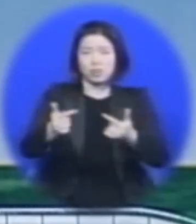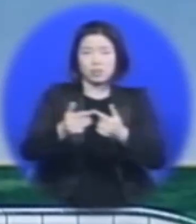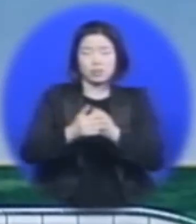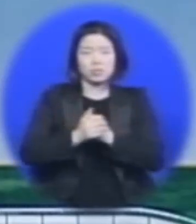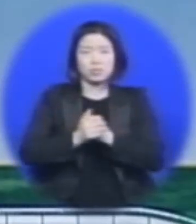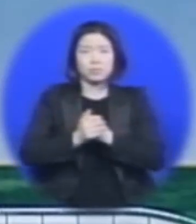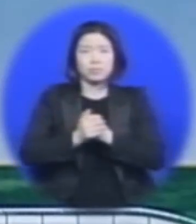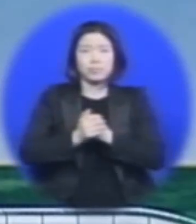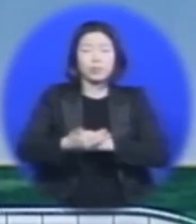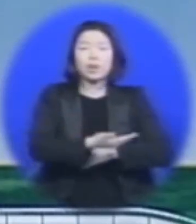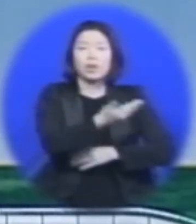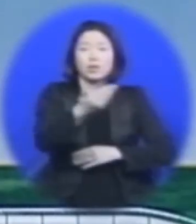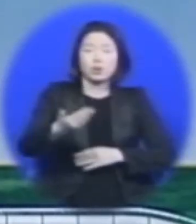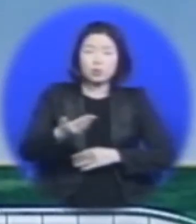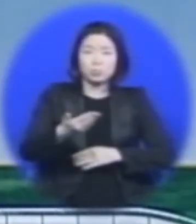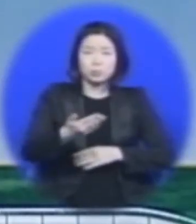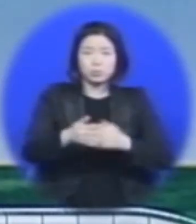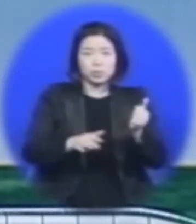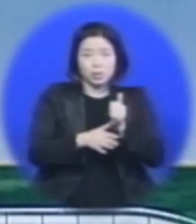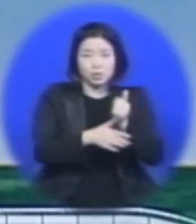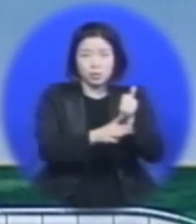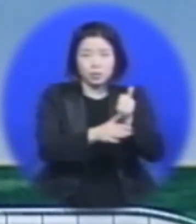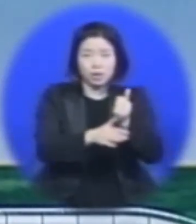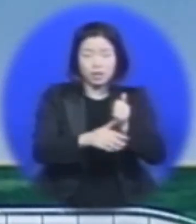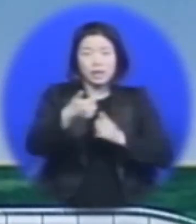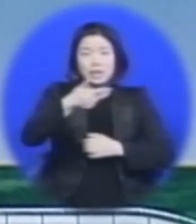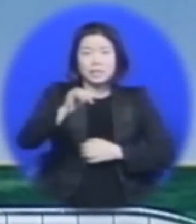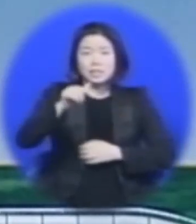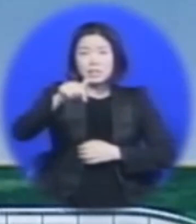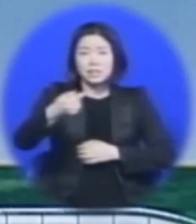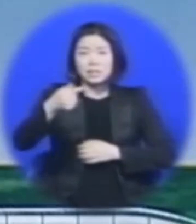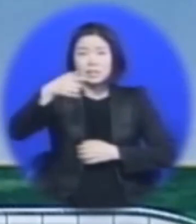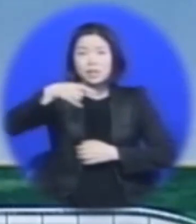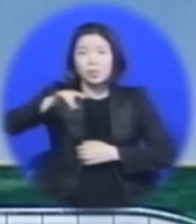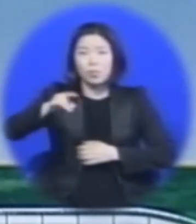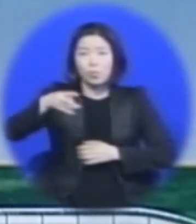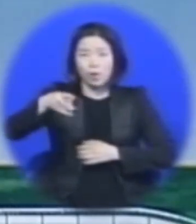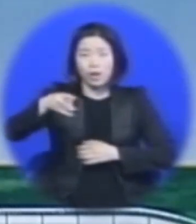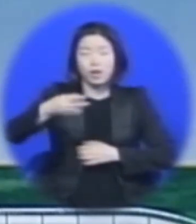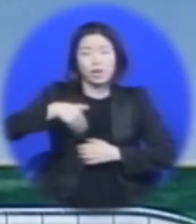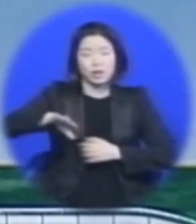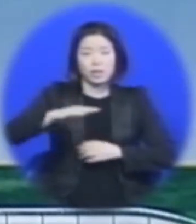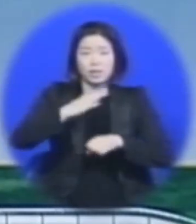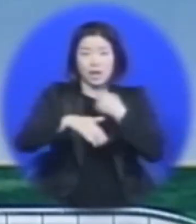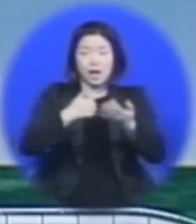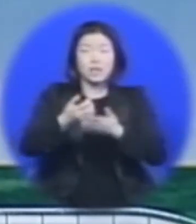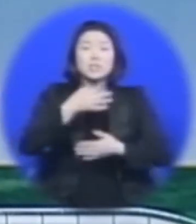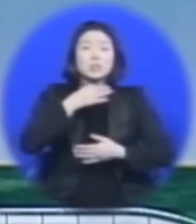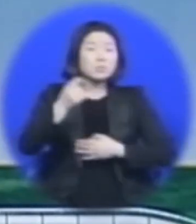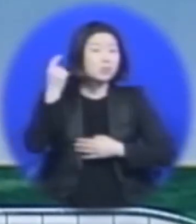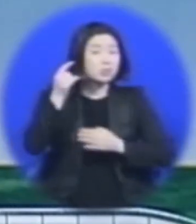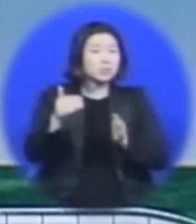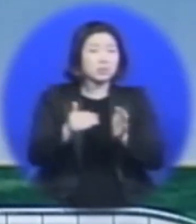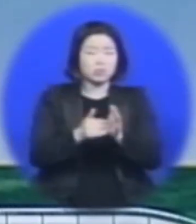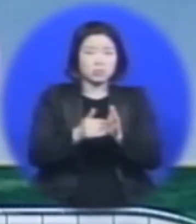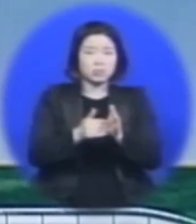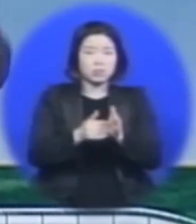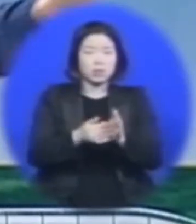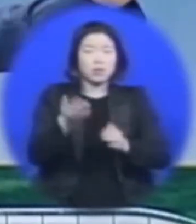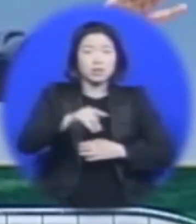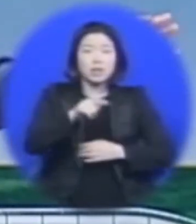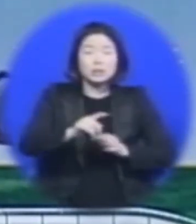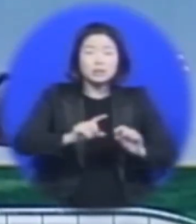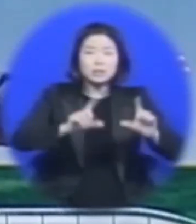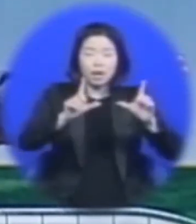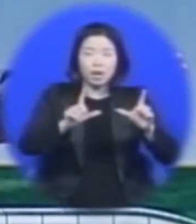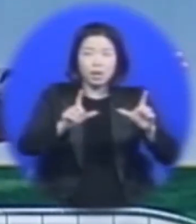않습니다 여러분 요나가 누로 가라는 하나님의 음성을 들었습니다 그런데 그날로 즉시 다시스로 가는 배를